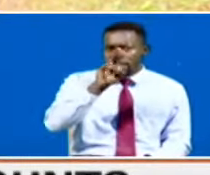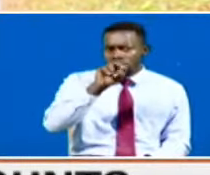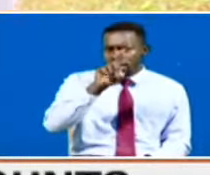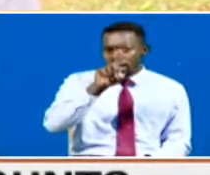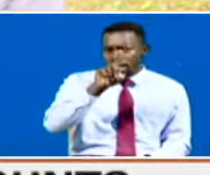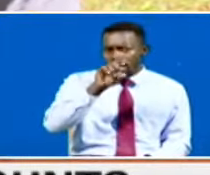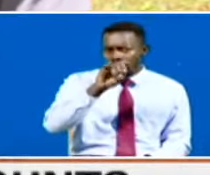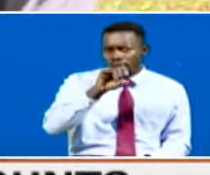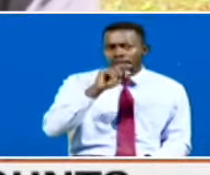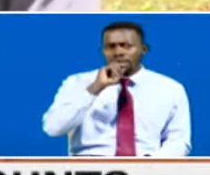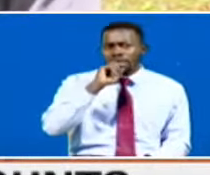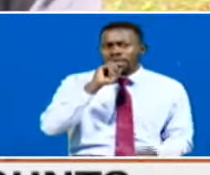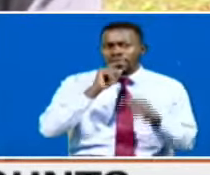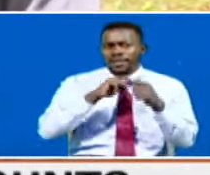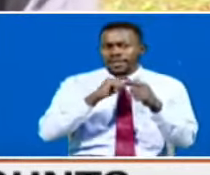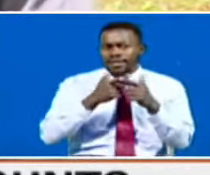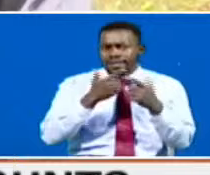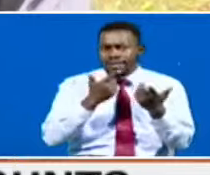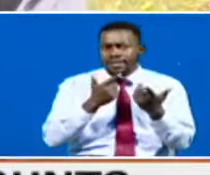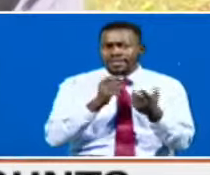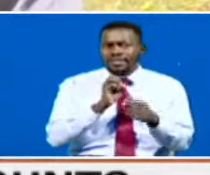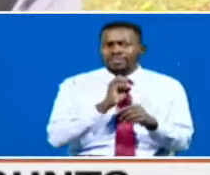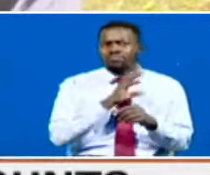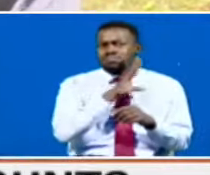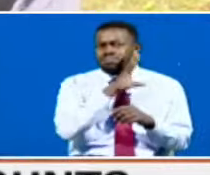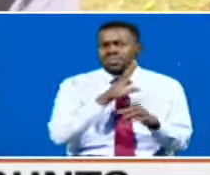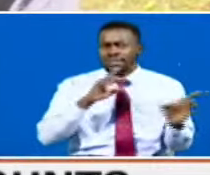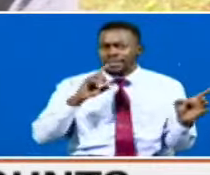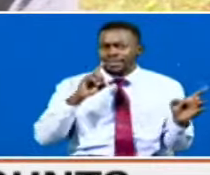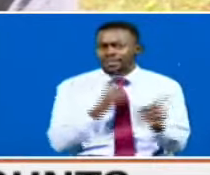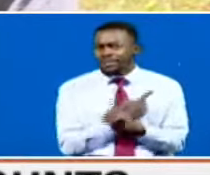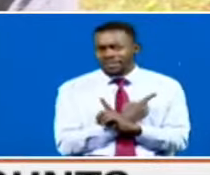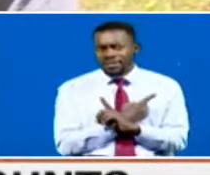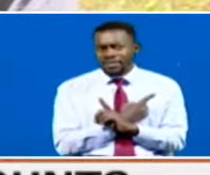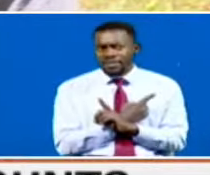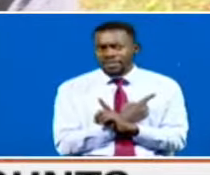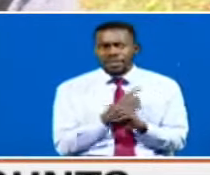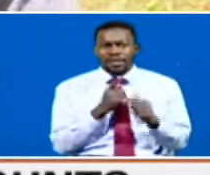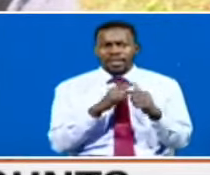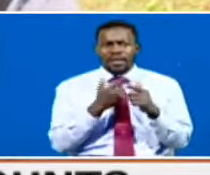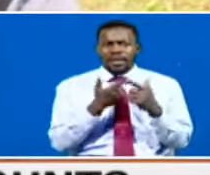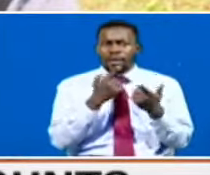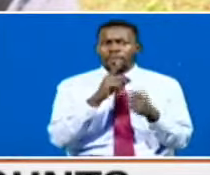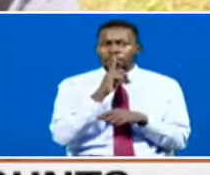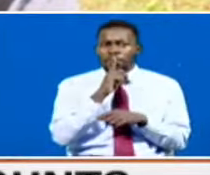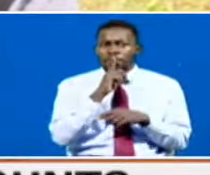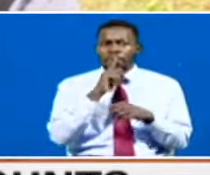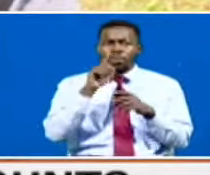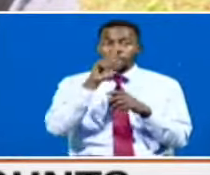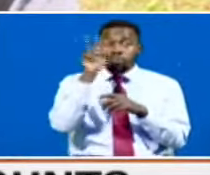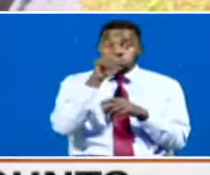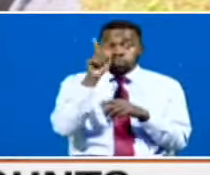sauti hiyo ikaharibika zaidi. Na ika land tu kwa ika nyamaza, propeller ka nyamaza na ika anguka tu